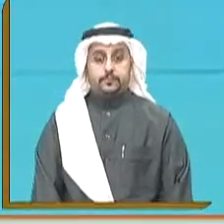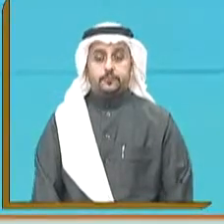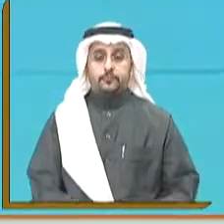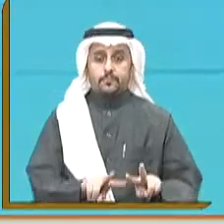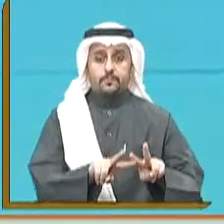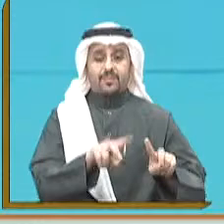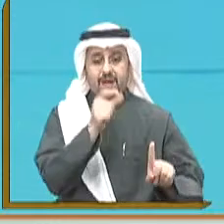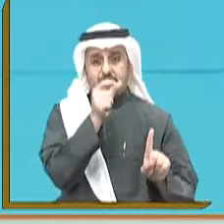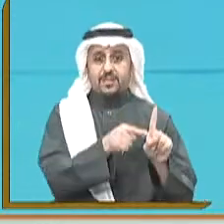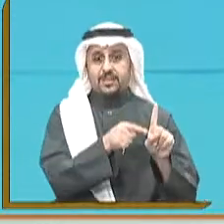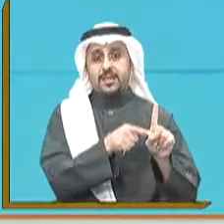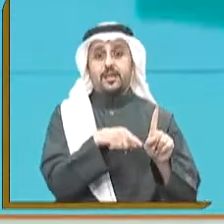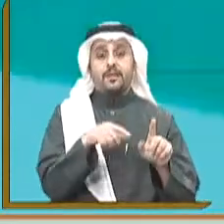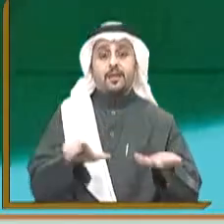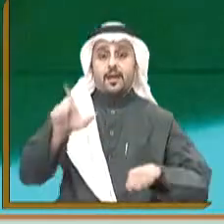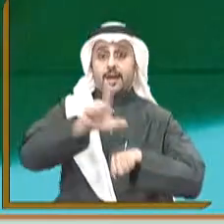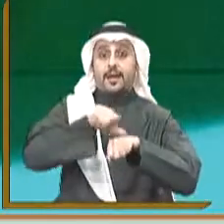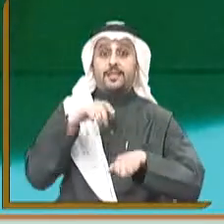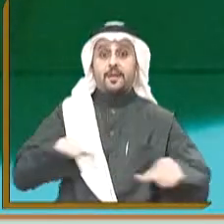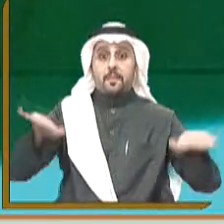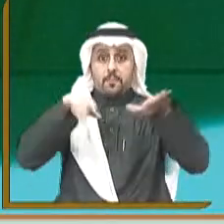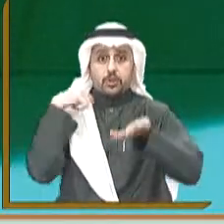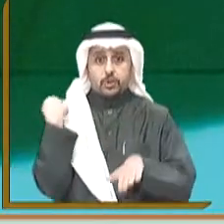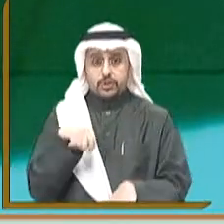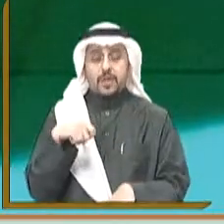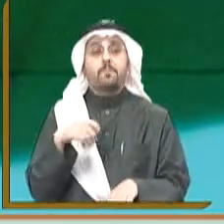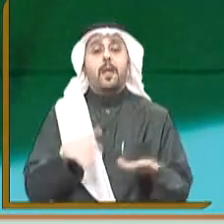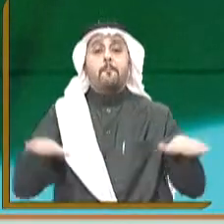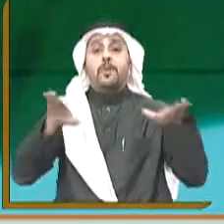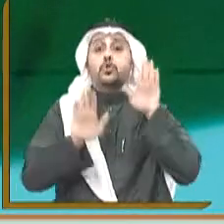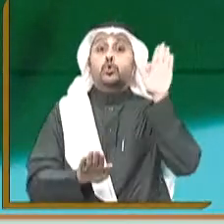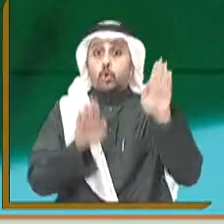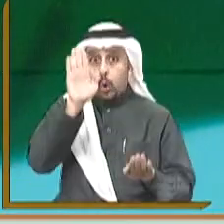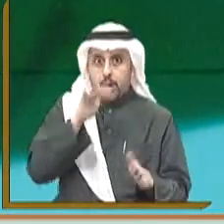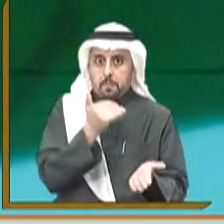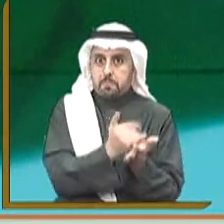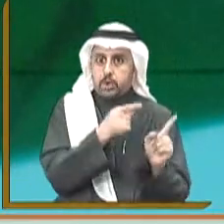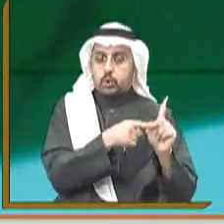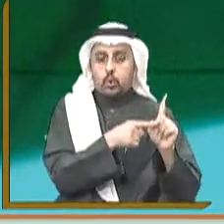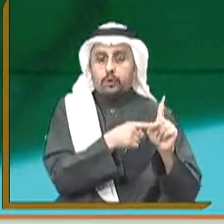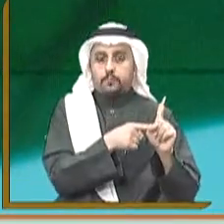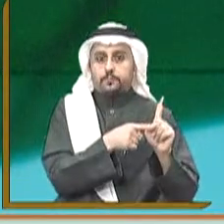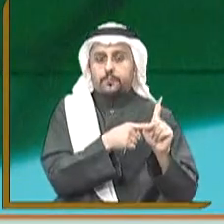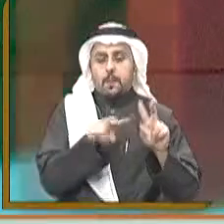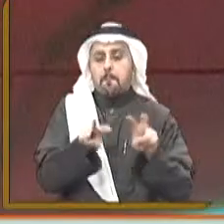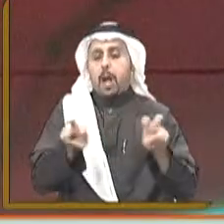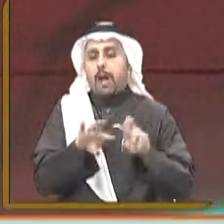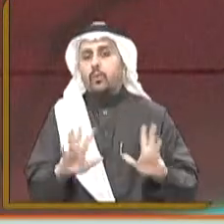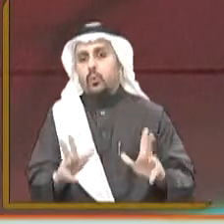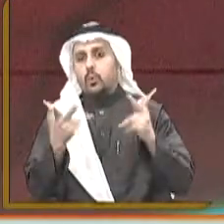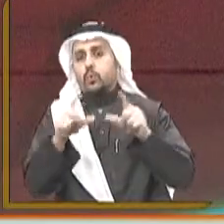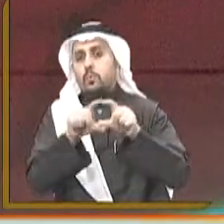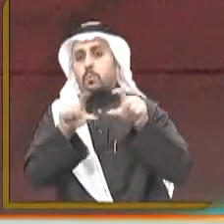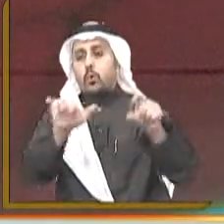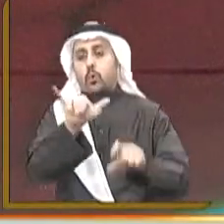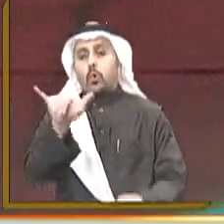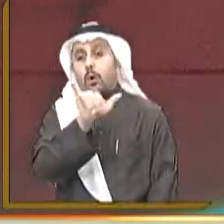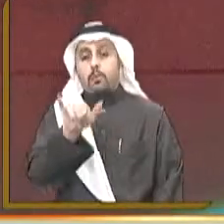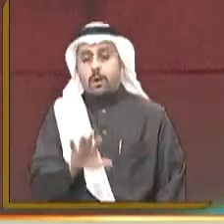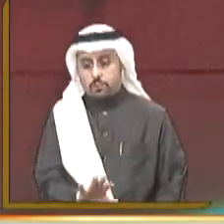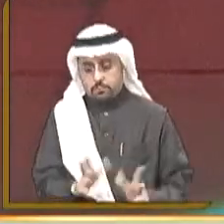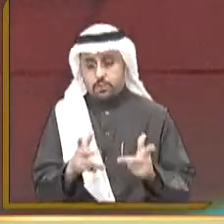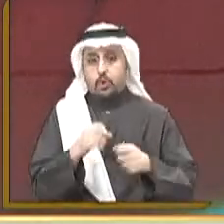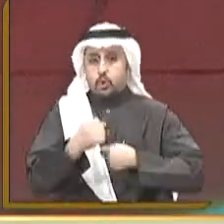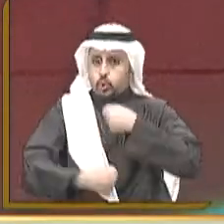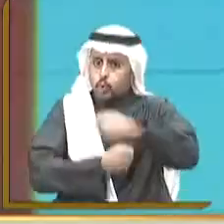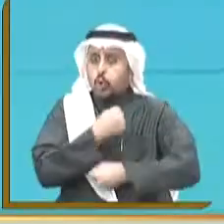بحث رئيس مجلس الشورى الشيخ الدكتور عبد الله الشيخ مع وزير الدولة عضو مجلس الوزراء لشؤون مجلس الشورى الدكتور عصام بن سعيد